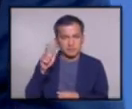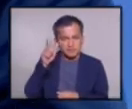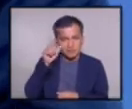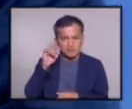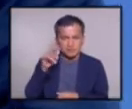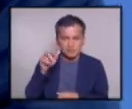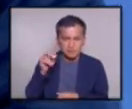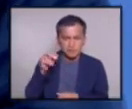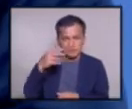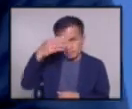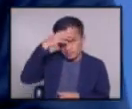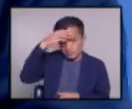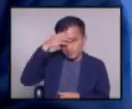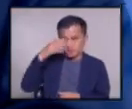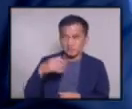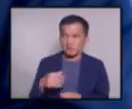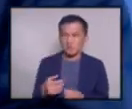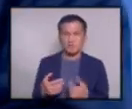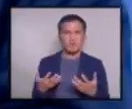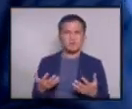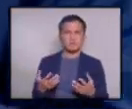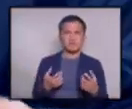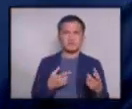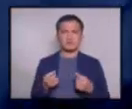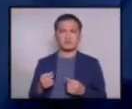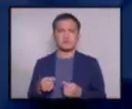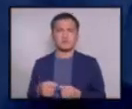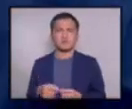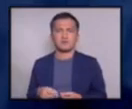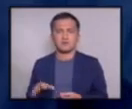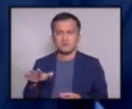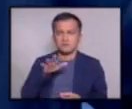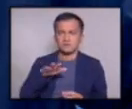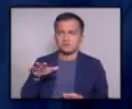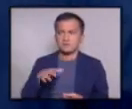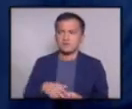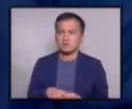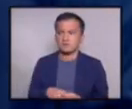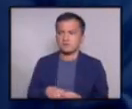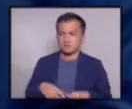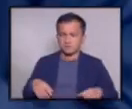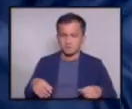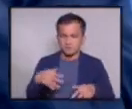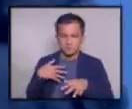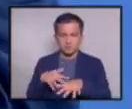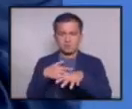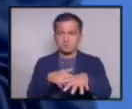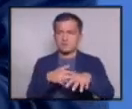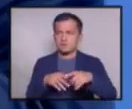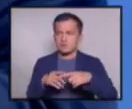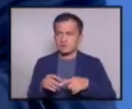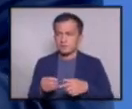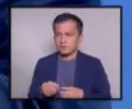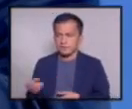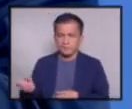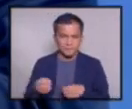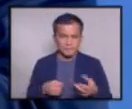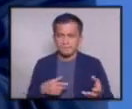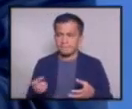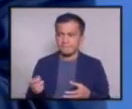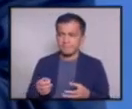Alan Peter Cayetano, wala nang ginawa yung mga nandyan sa motorcade namin, kundi magbigay